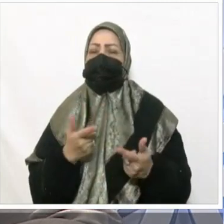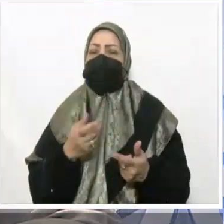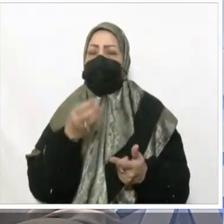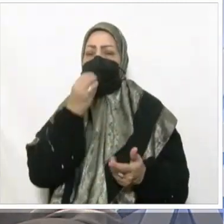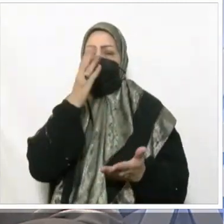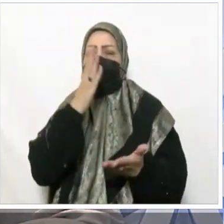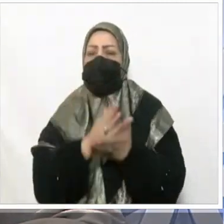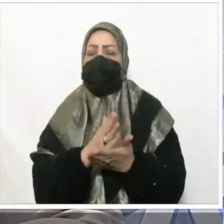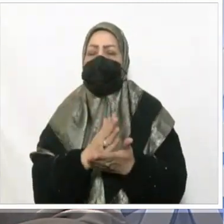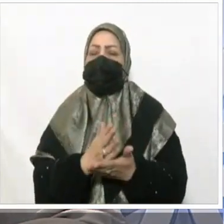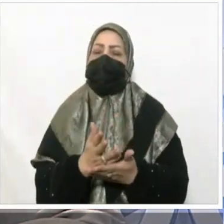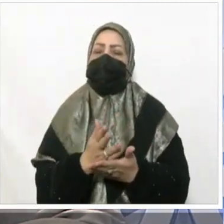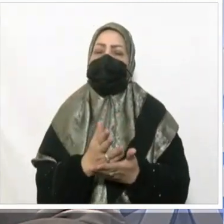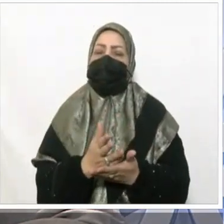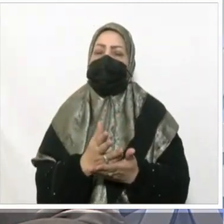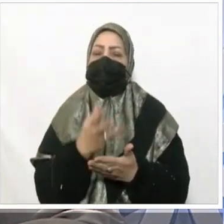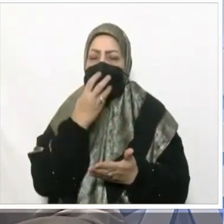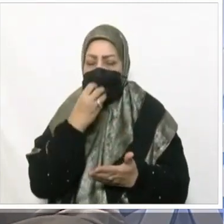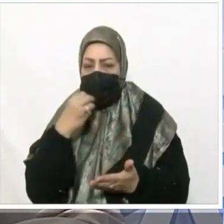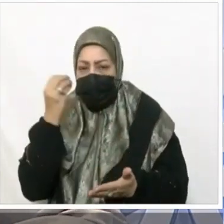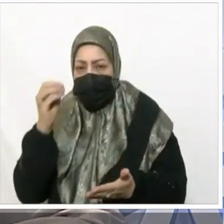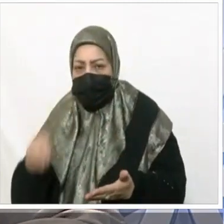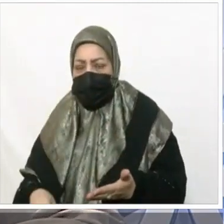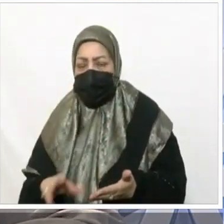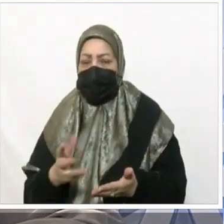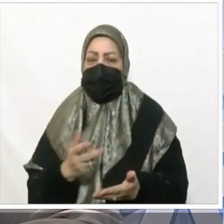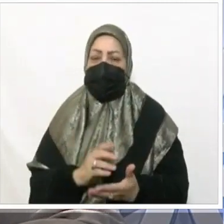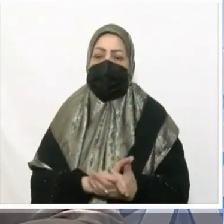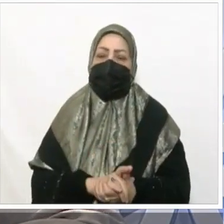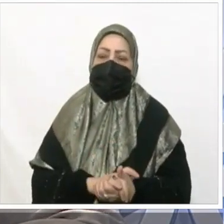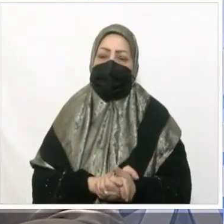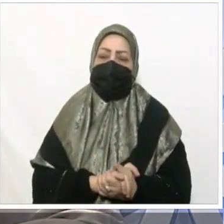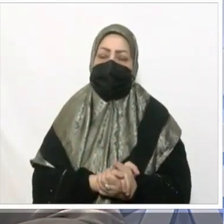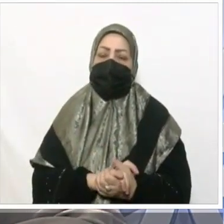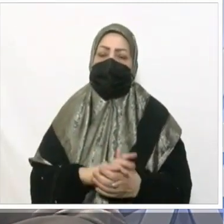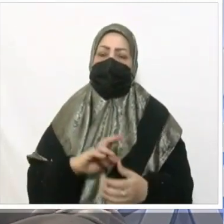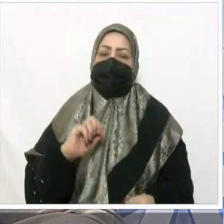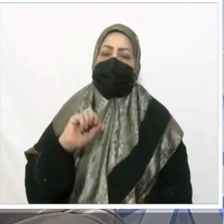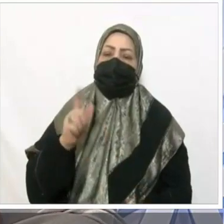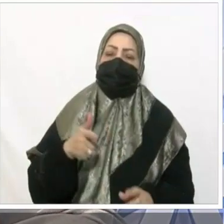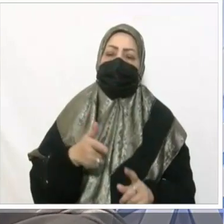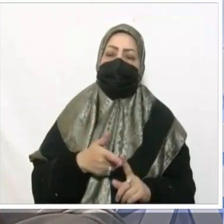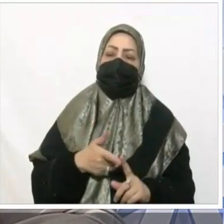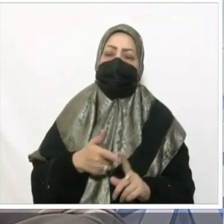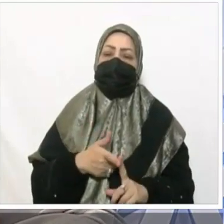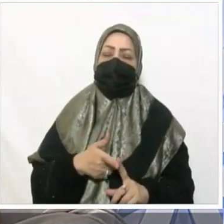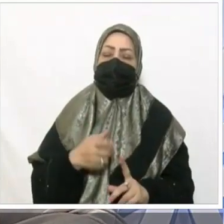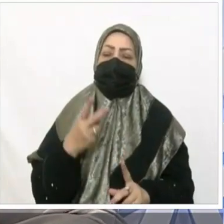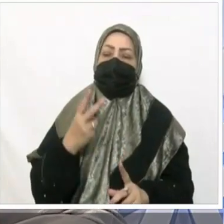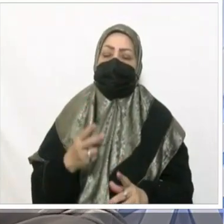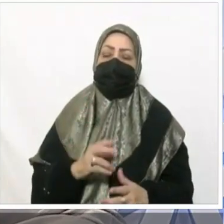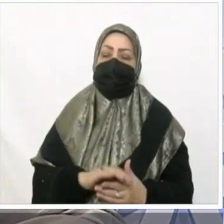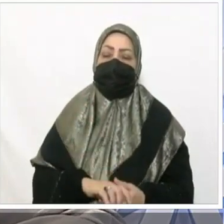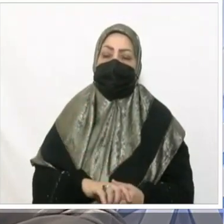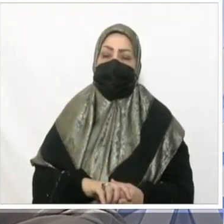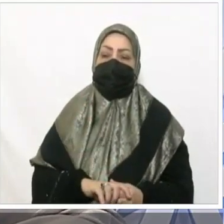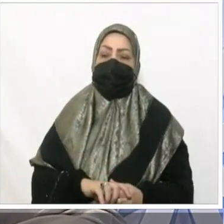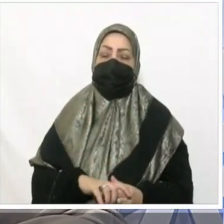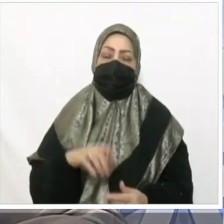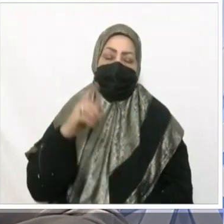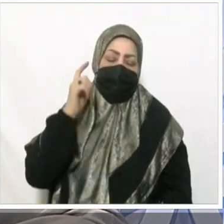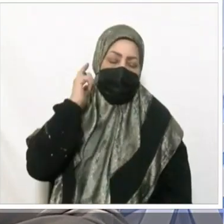التي يؤذن لها بفجرين، إذا سمع مريد الصوم